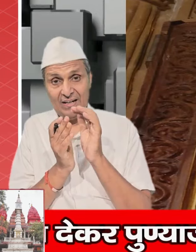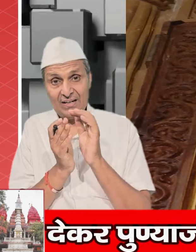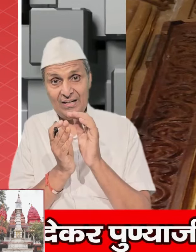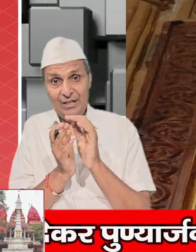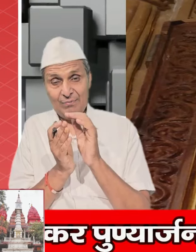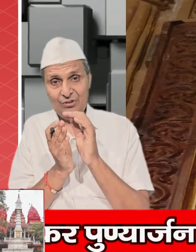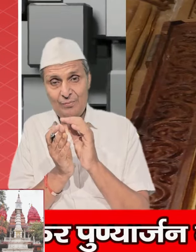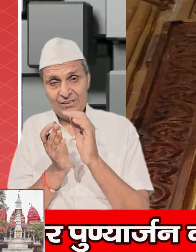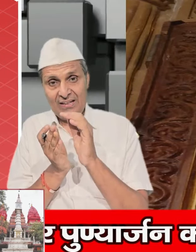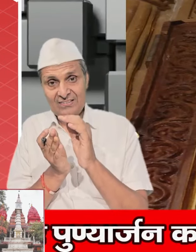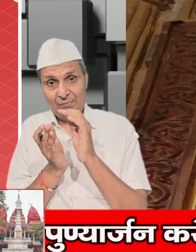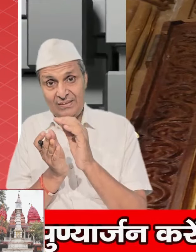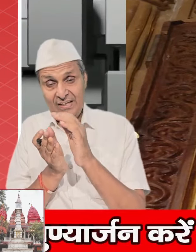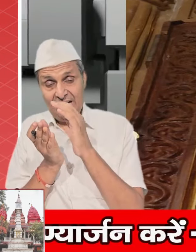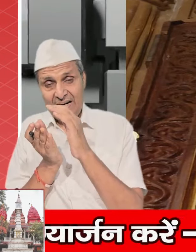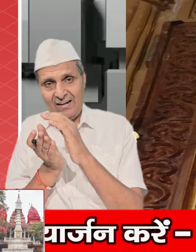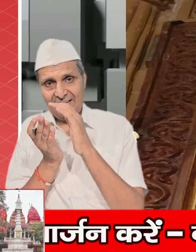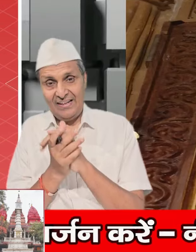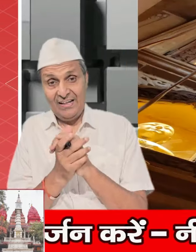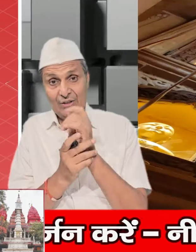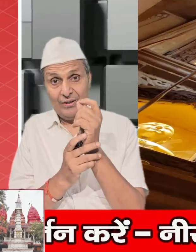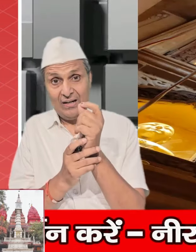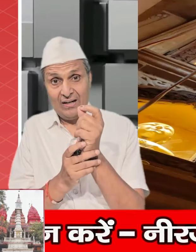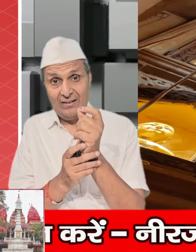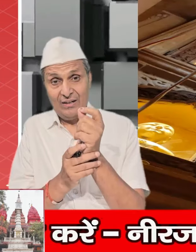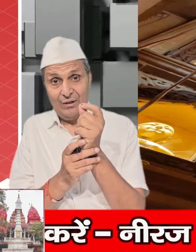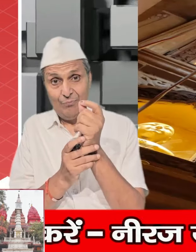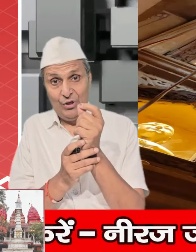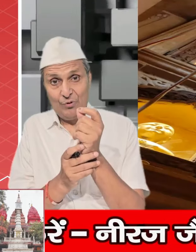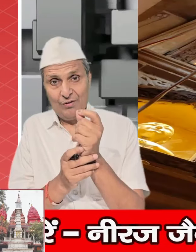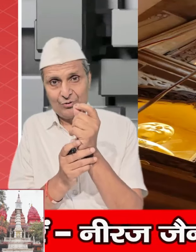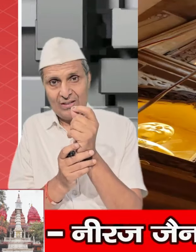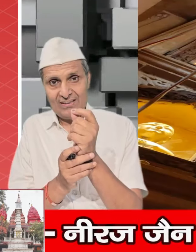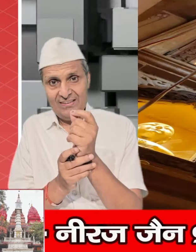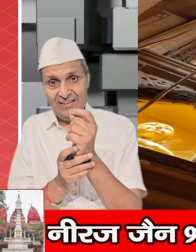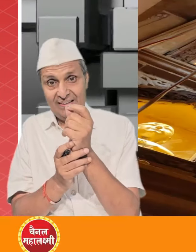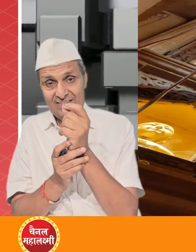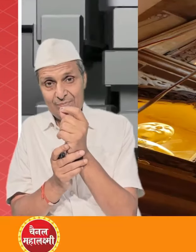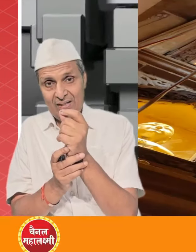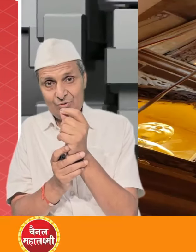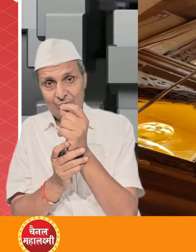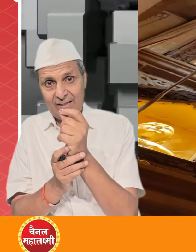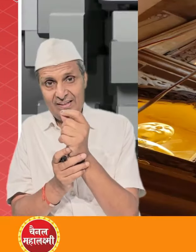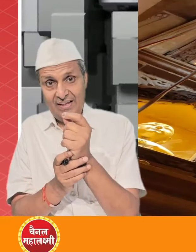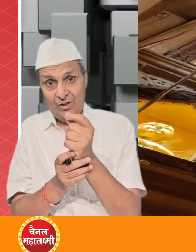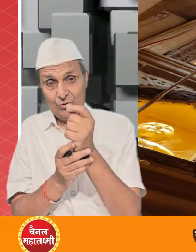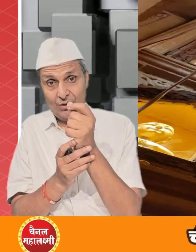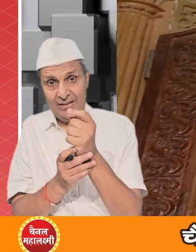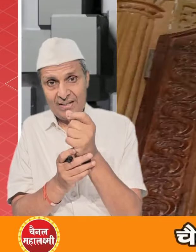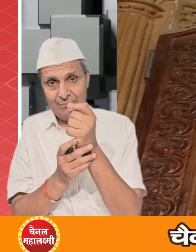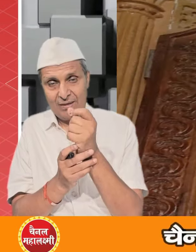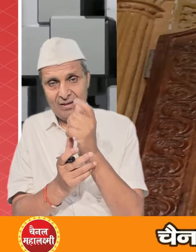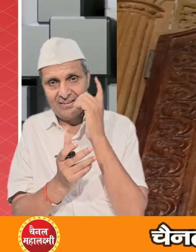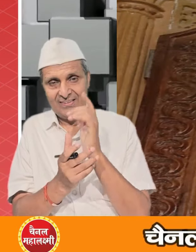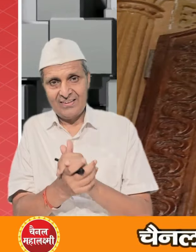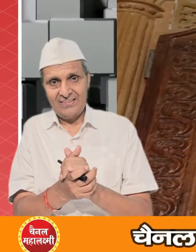हमारे कई मंदिरों में शायद संभवतः आ गई हैं, क्योंकि मुनि पुंग और शिवसागर जी किसी बात को जब कहते हैं तो कहीं